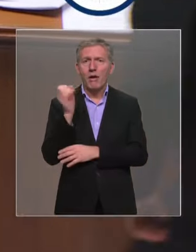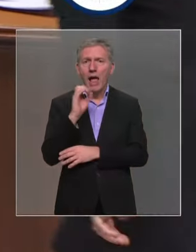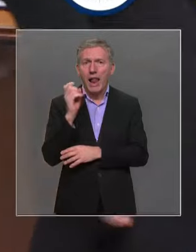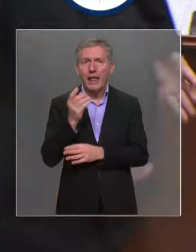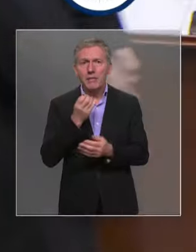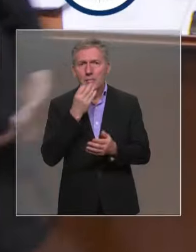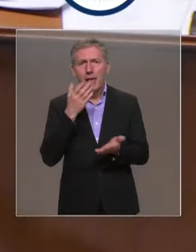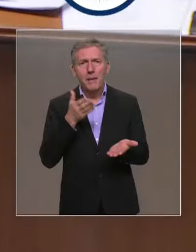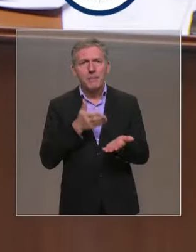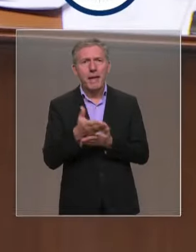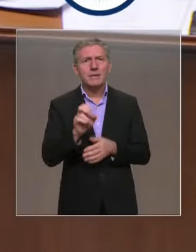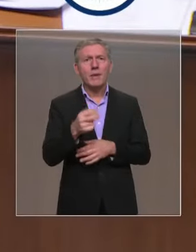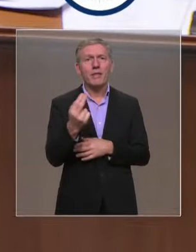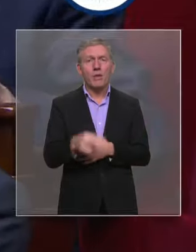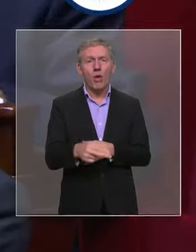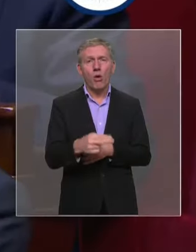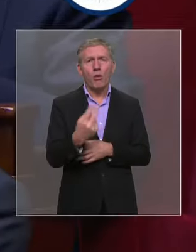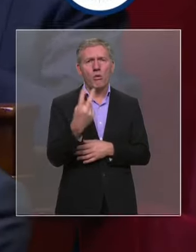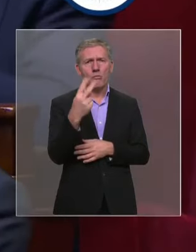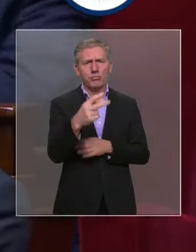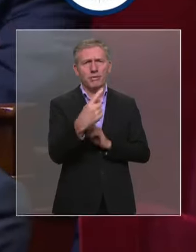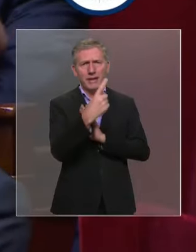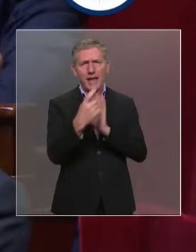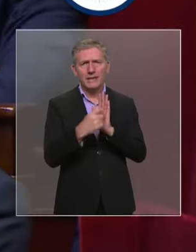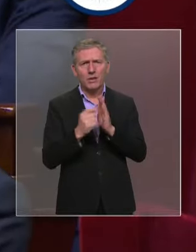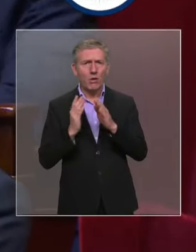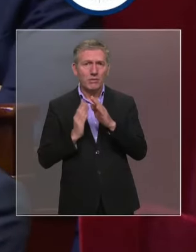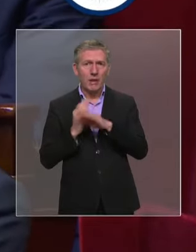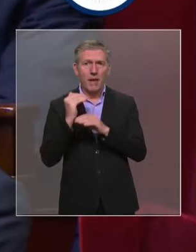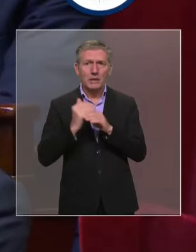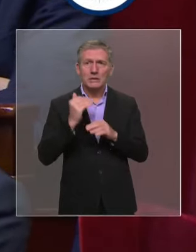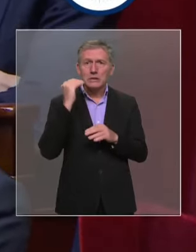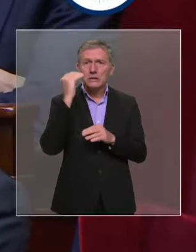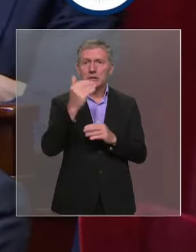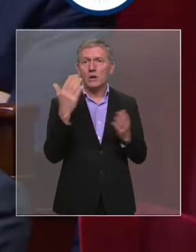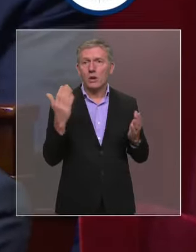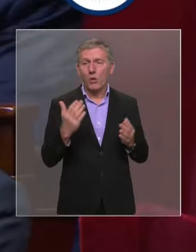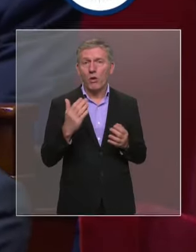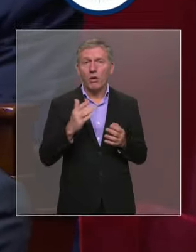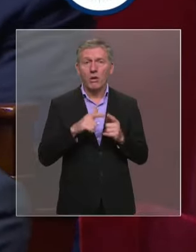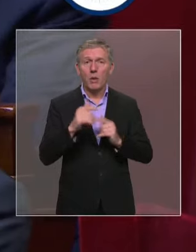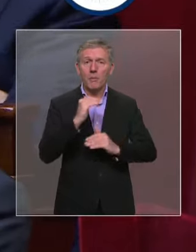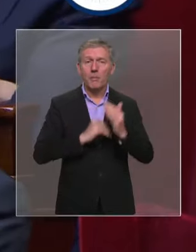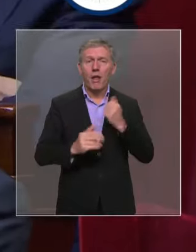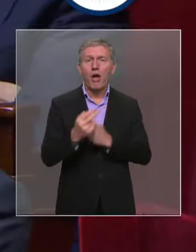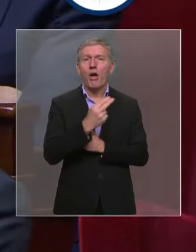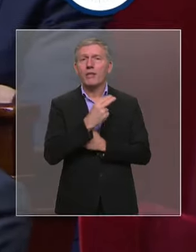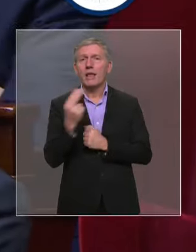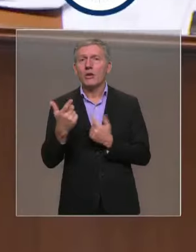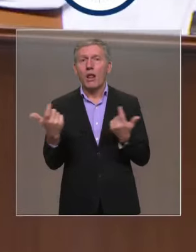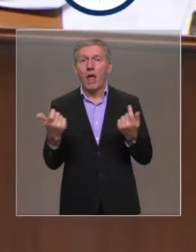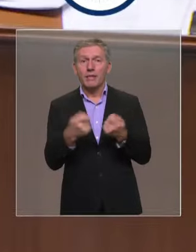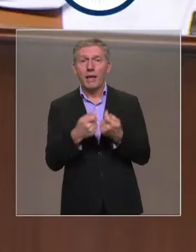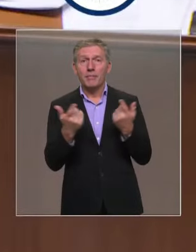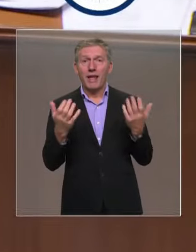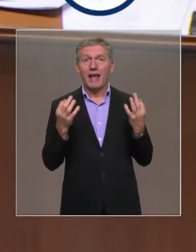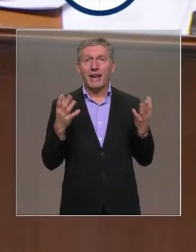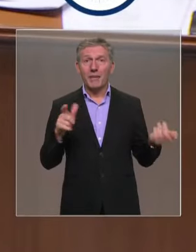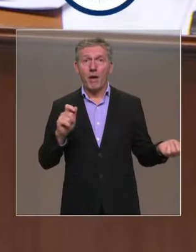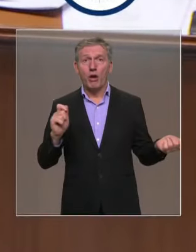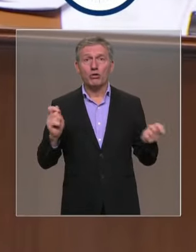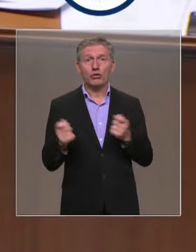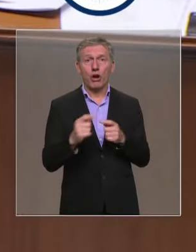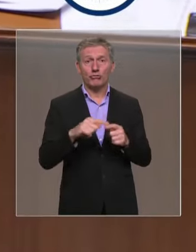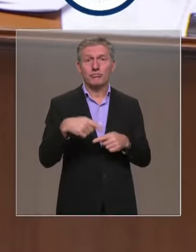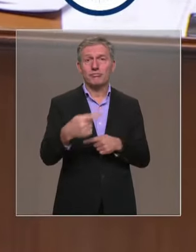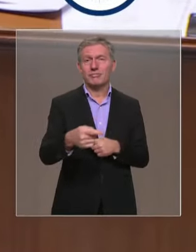pas. Votre question, elle va au-delà. Elle insiste sur la nécessité que dans le plan national d'adaptation au changement climatique qui sera présenté pour